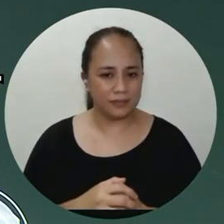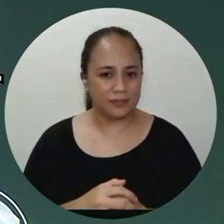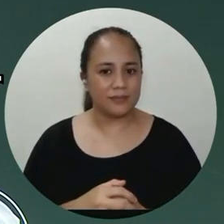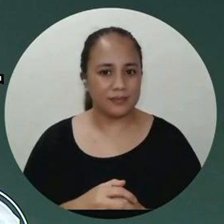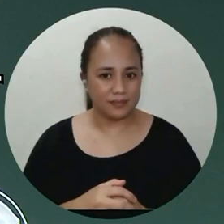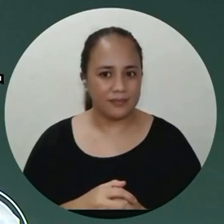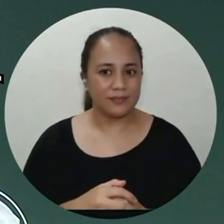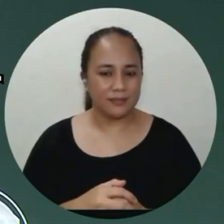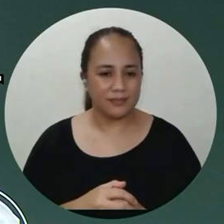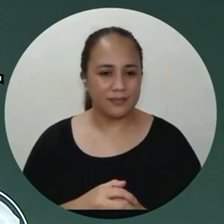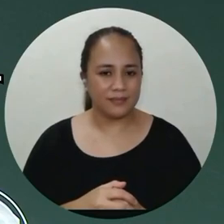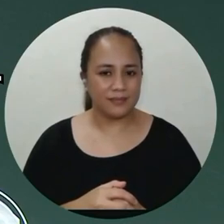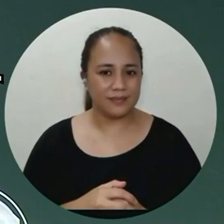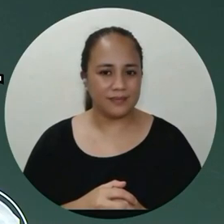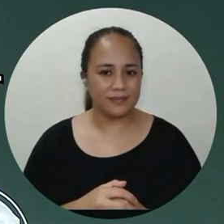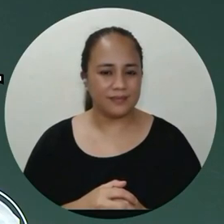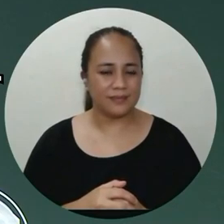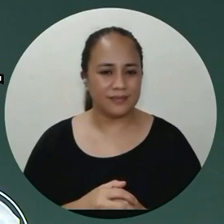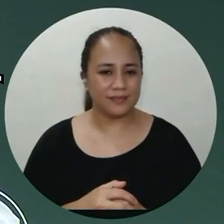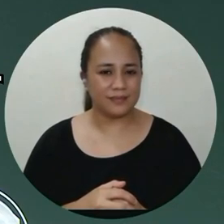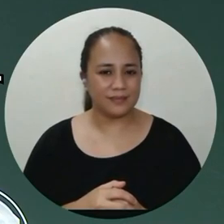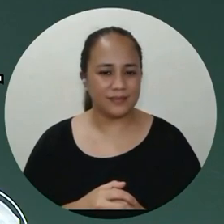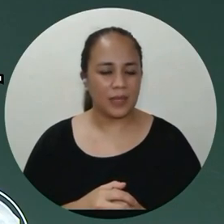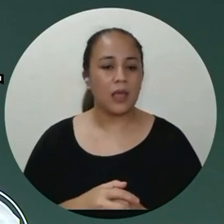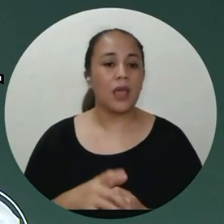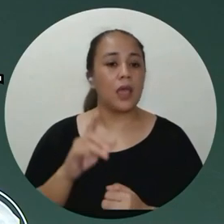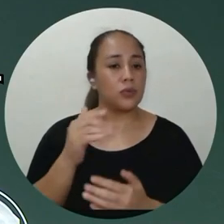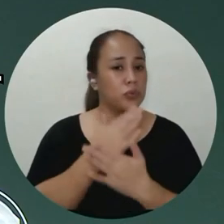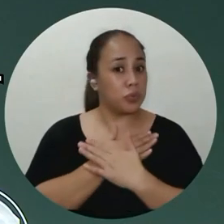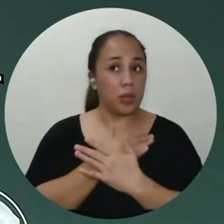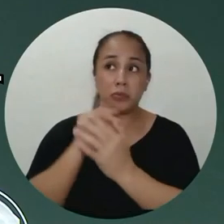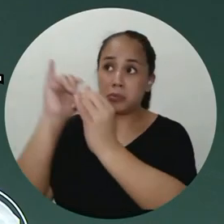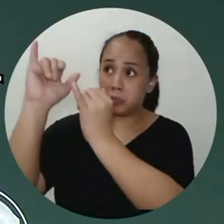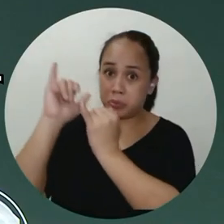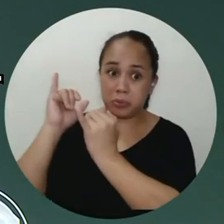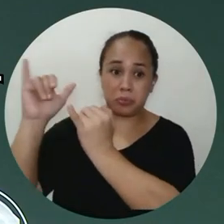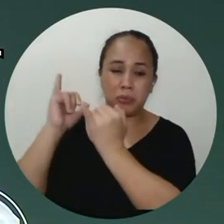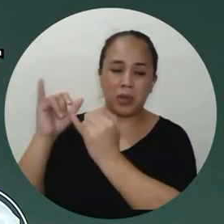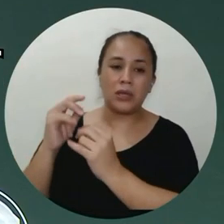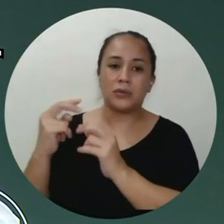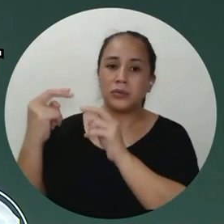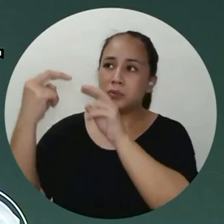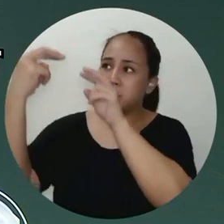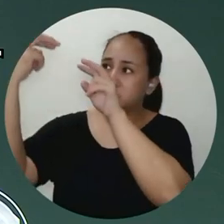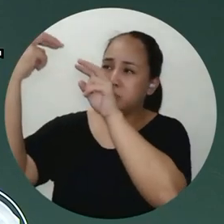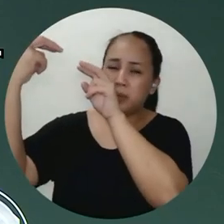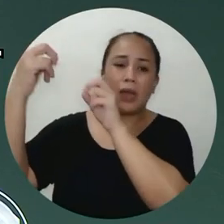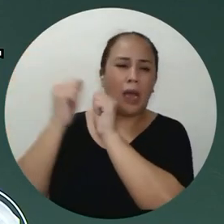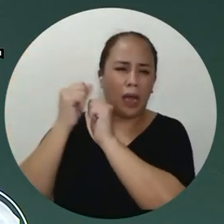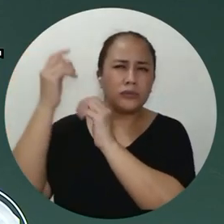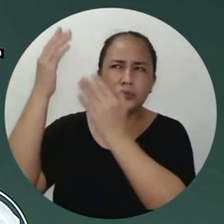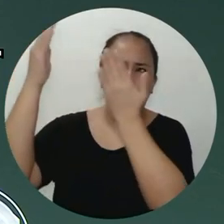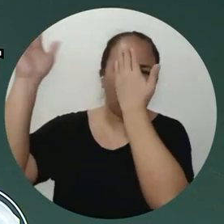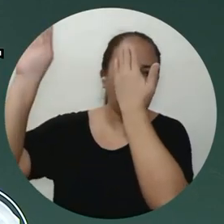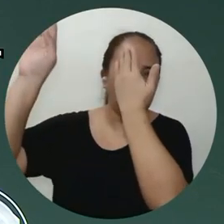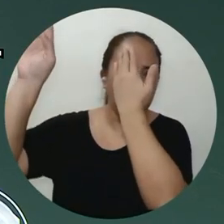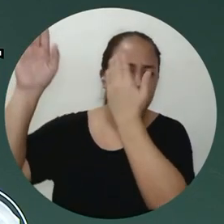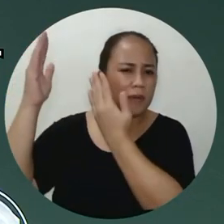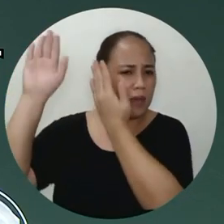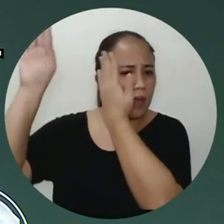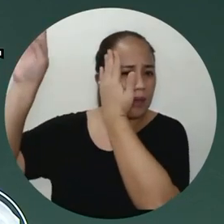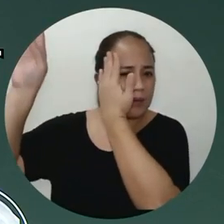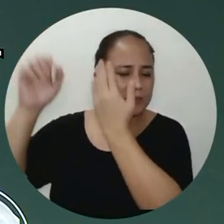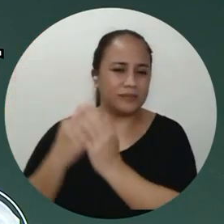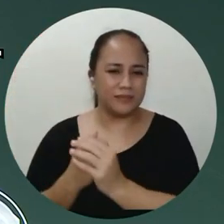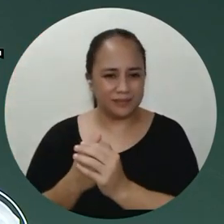뭐요? 눈만 쳐다봐도 알아. And because you love each other, you see each other's in their eyes, 그러니까 and you know everything. 다 already. 알아서 다 해줘. And